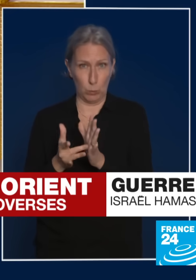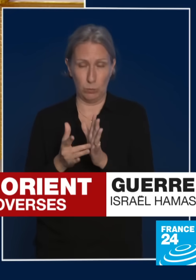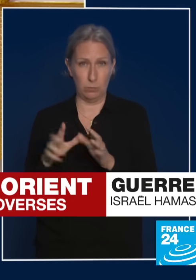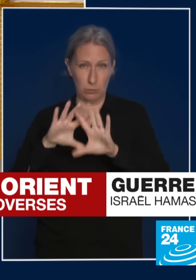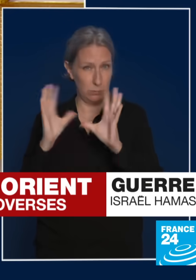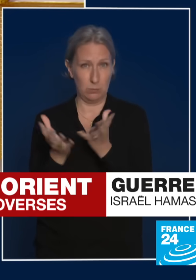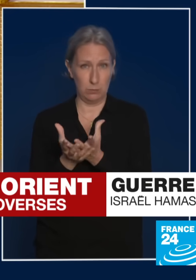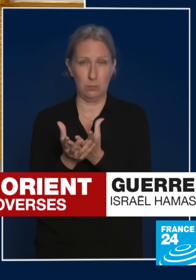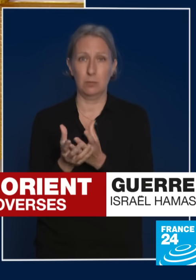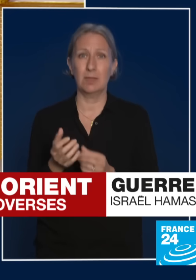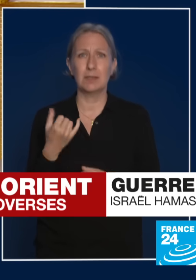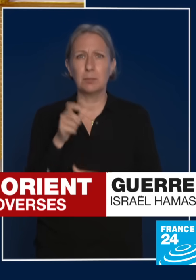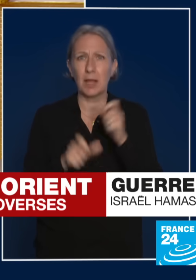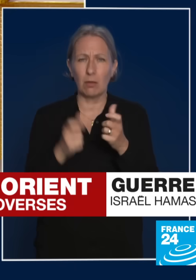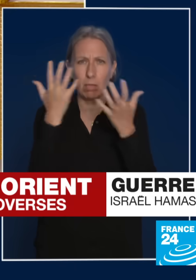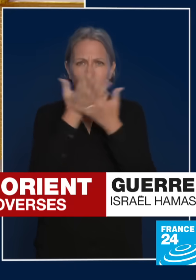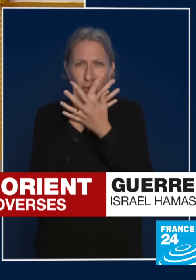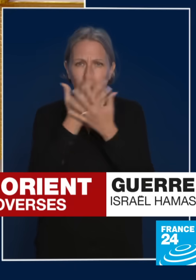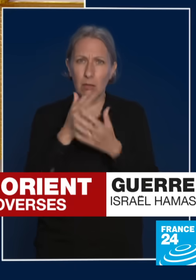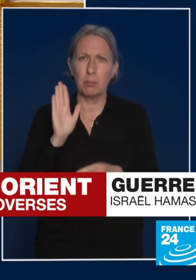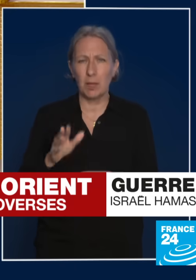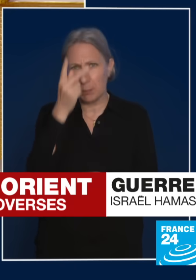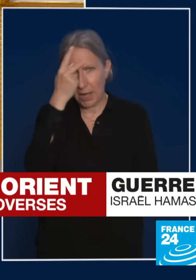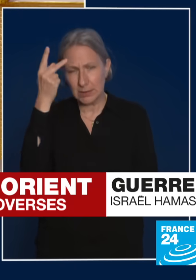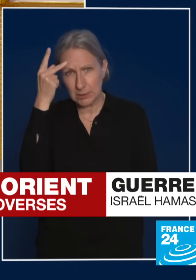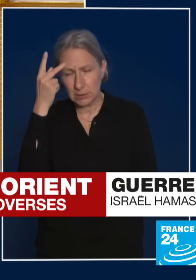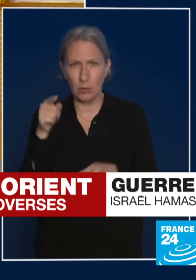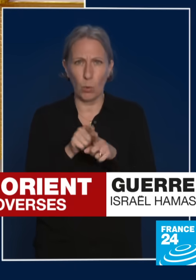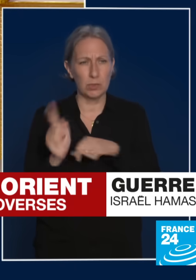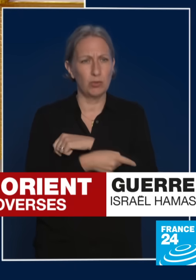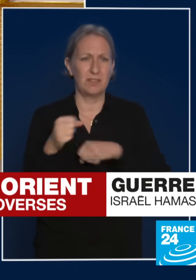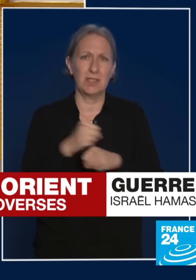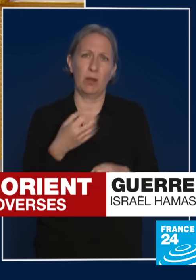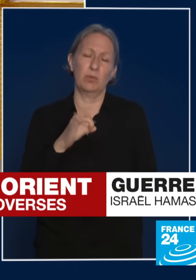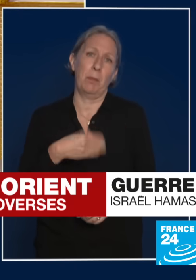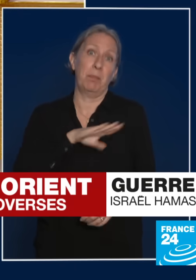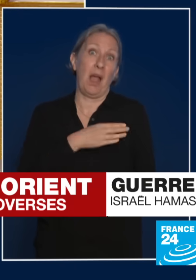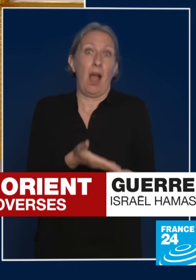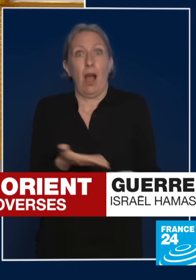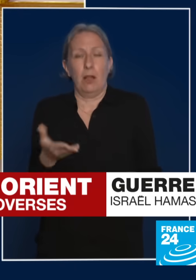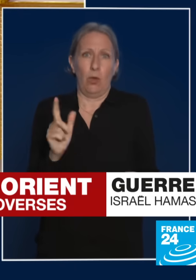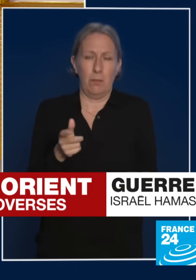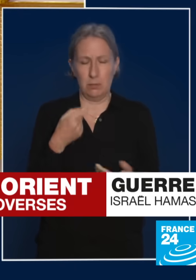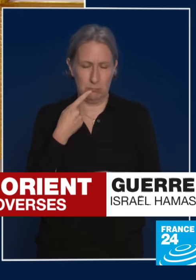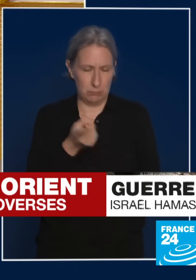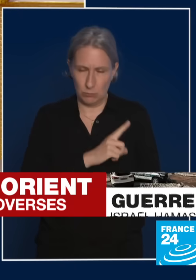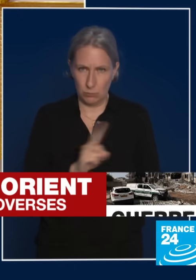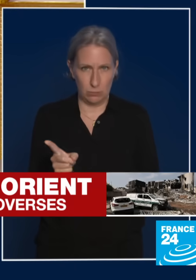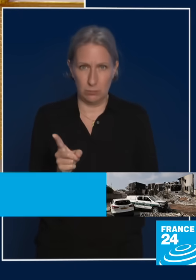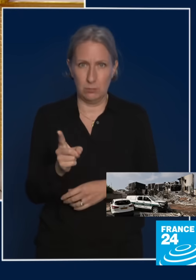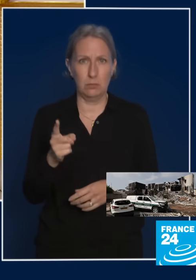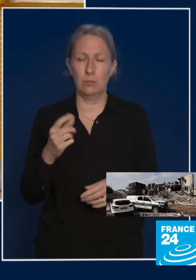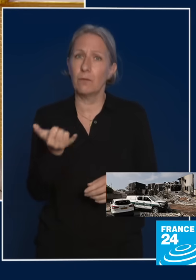qui confondent la cause palestinienne et la justification du terrorisme commettent une faute morale politique